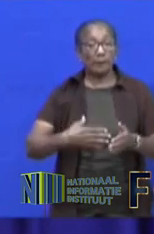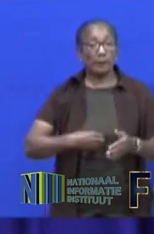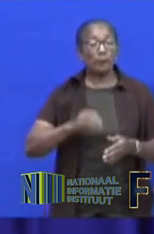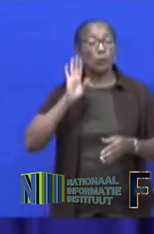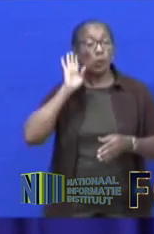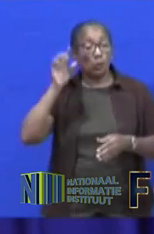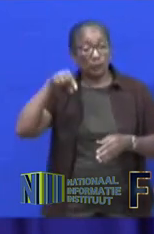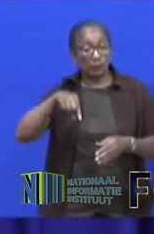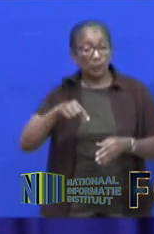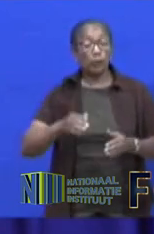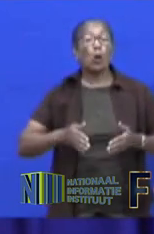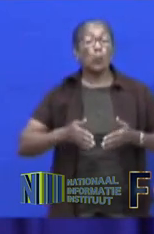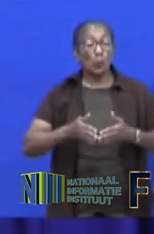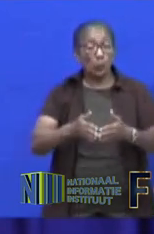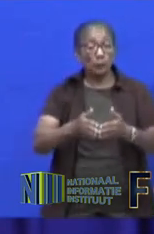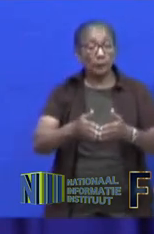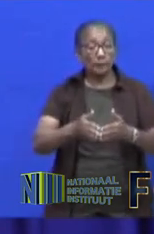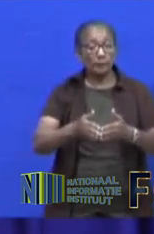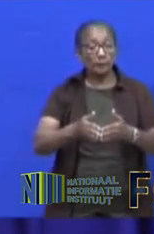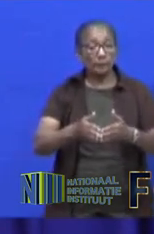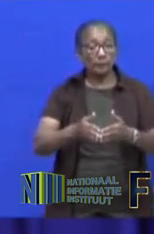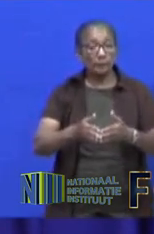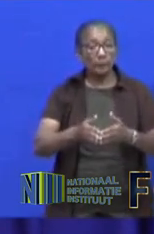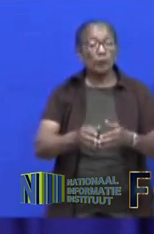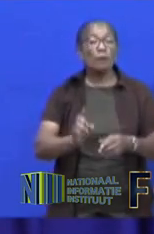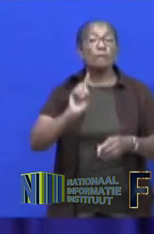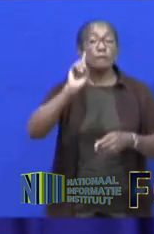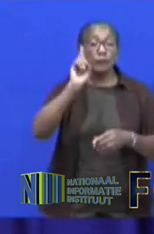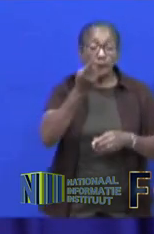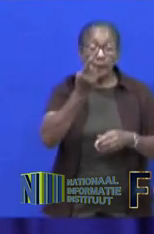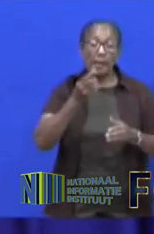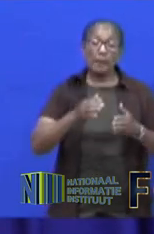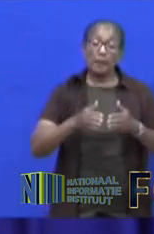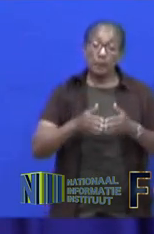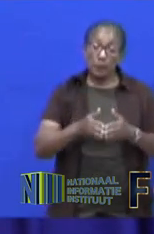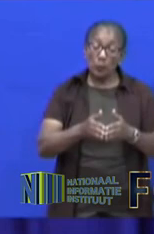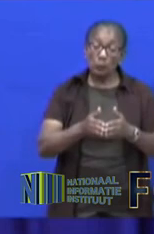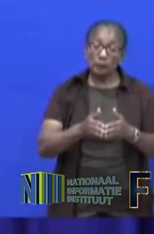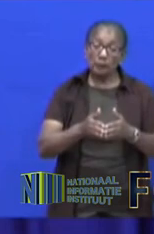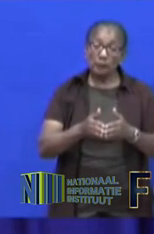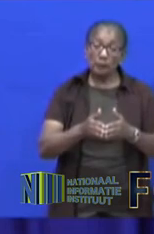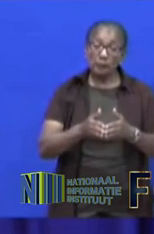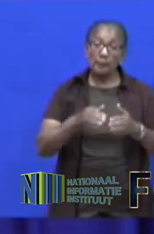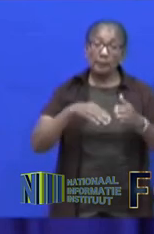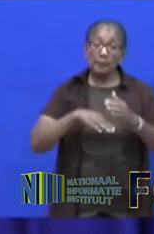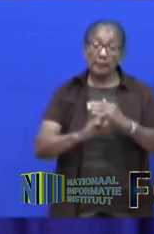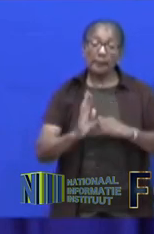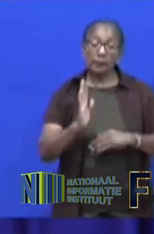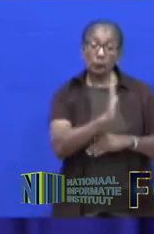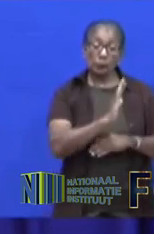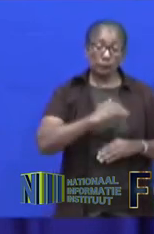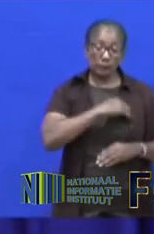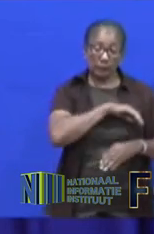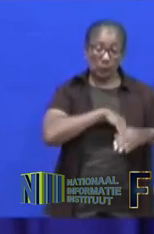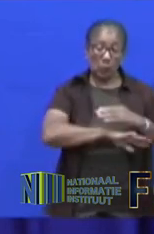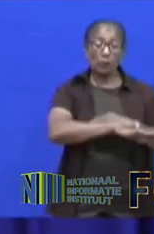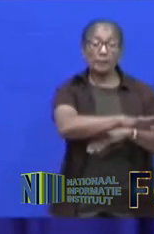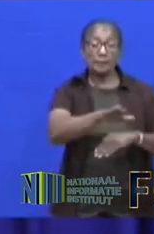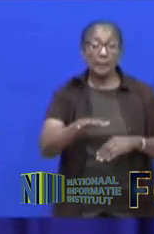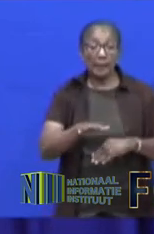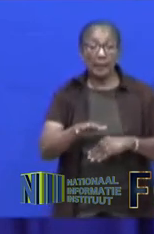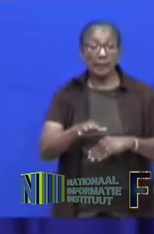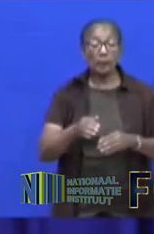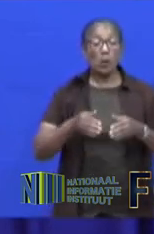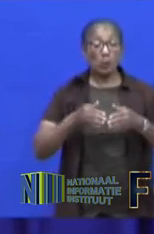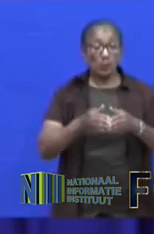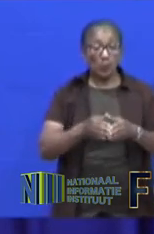dat boten, in het bijzonder boten in het oostelijk deel van ons land, dat er daar